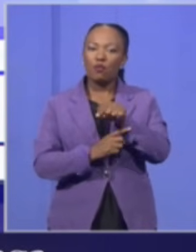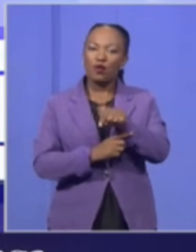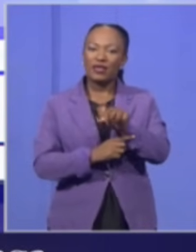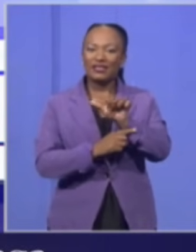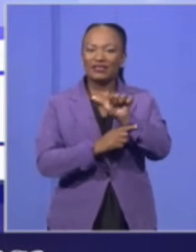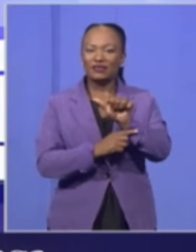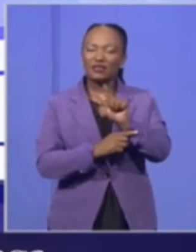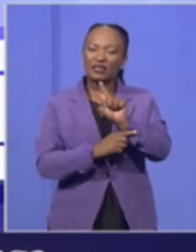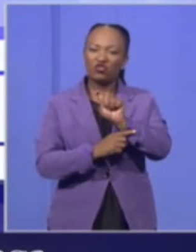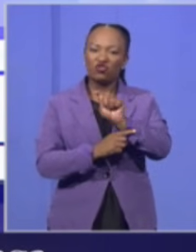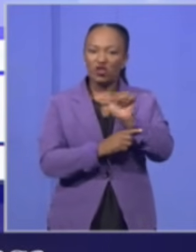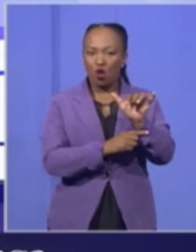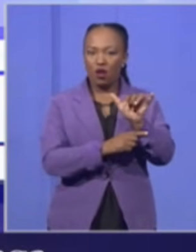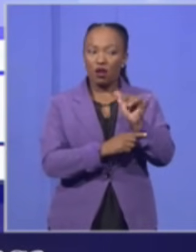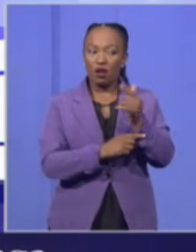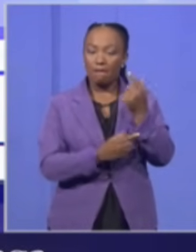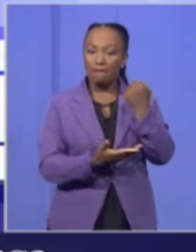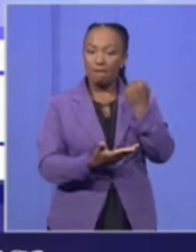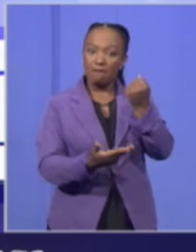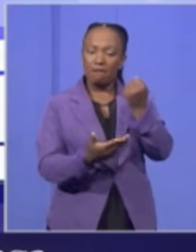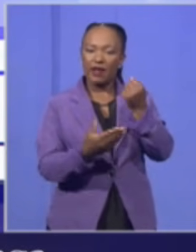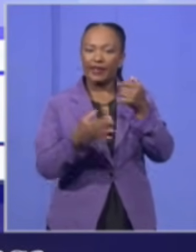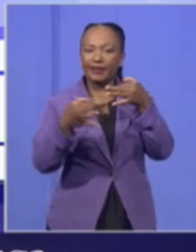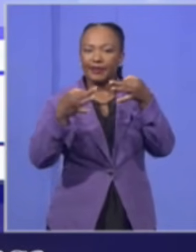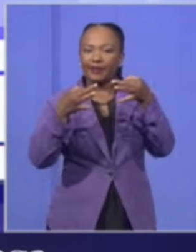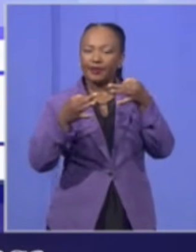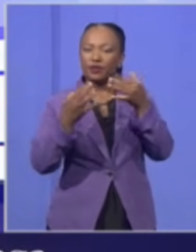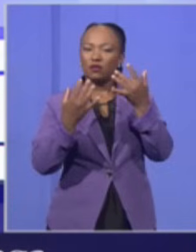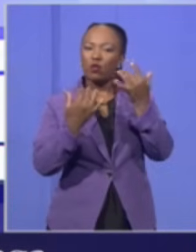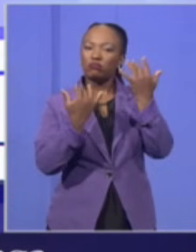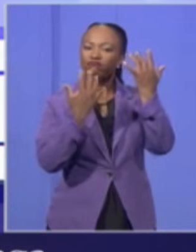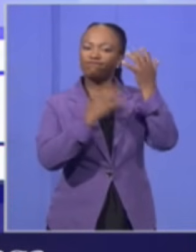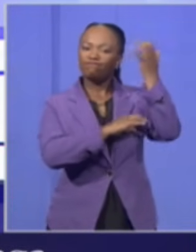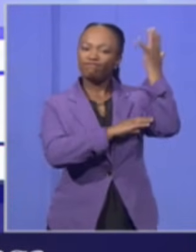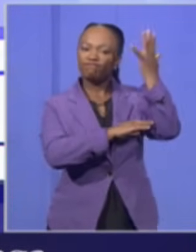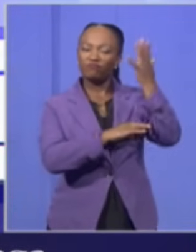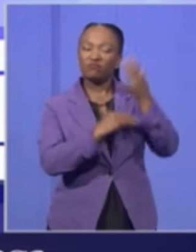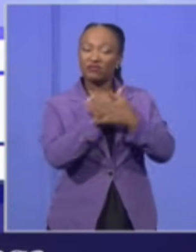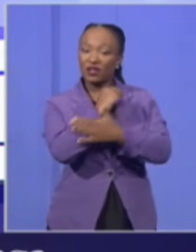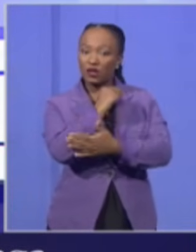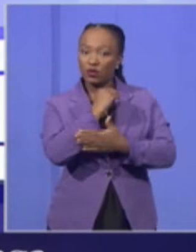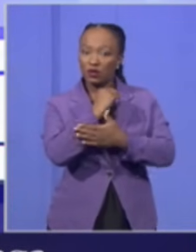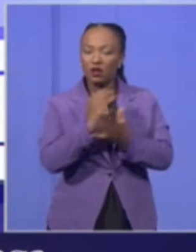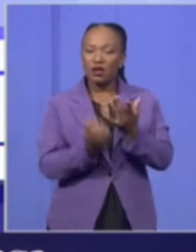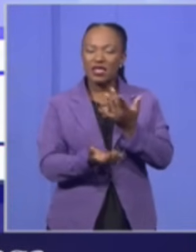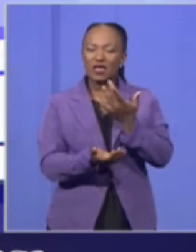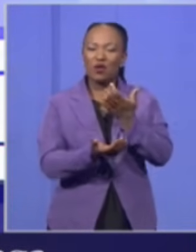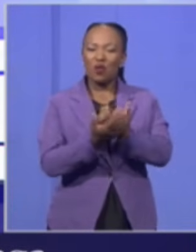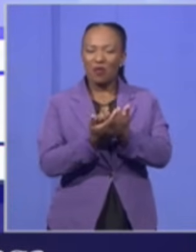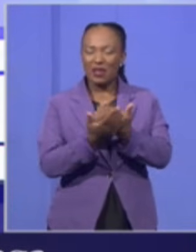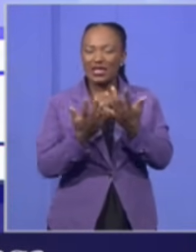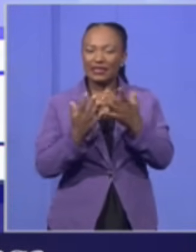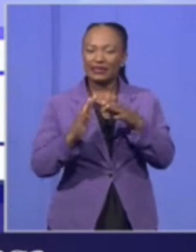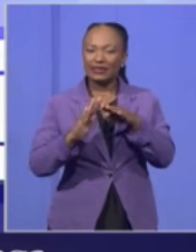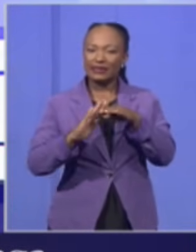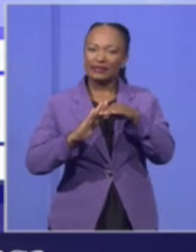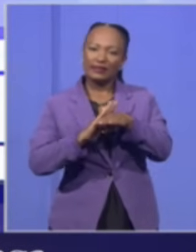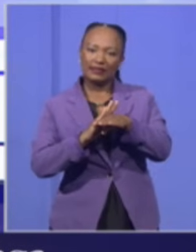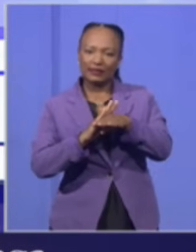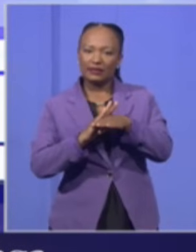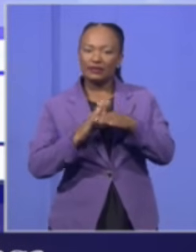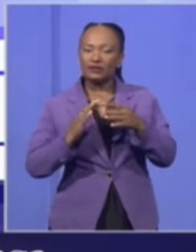2.6 kgabagareng ya ge naga e lebagane ke maemo a wa hlobaetšago a ekonomi ao a tlišago kgatelelo ya ditheko tša